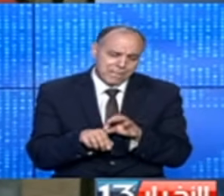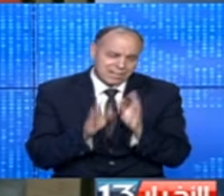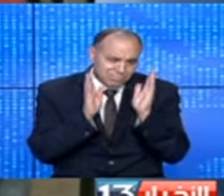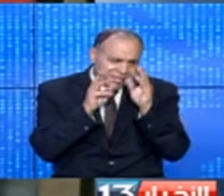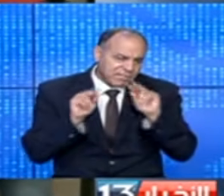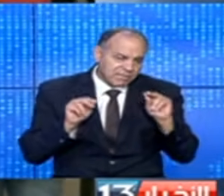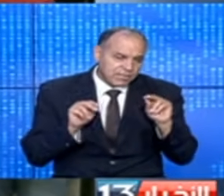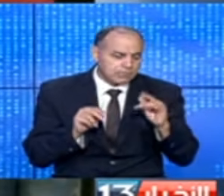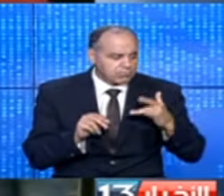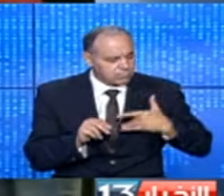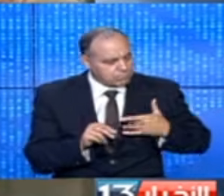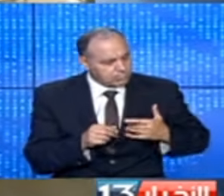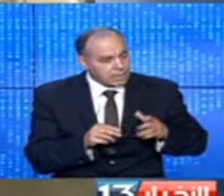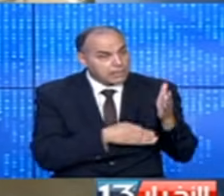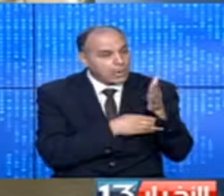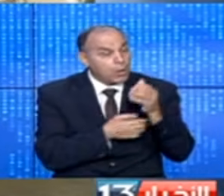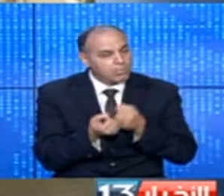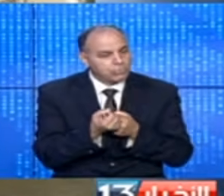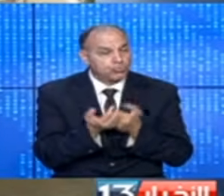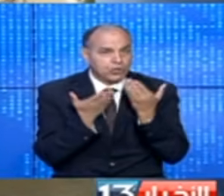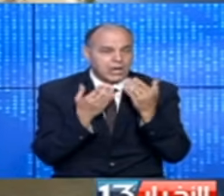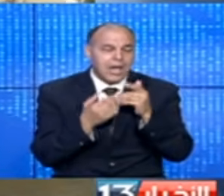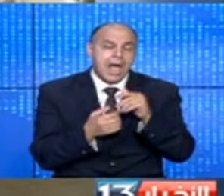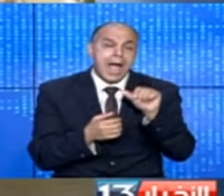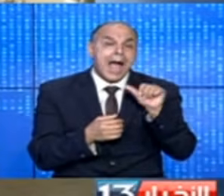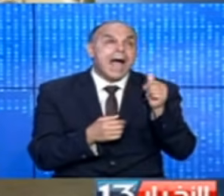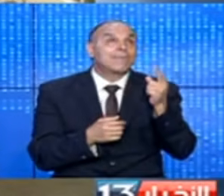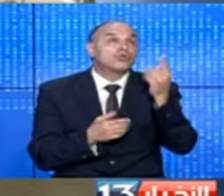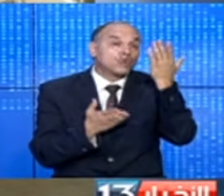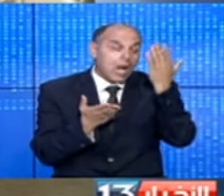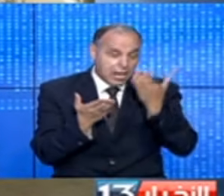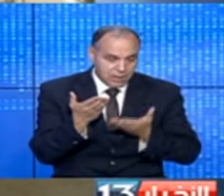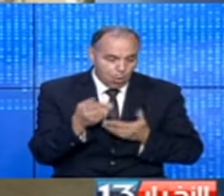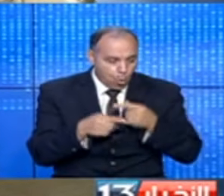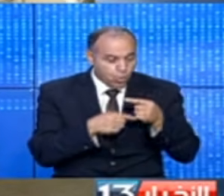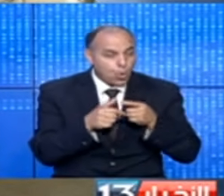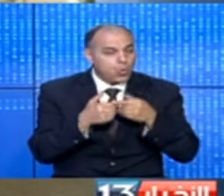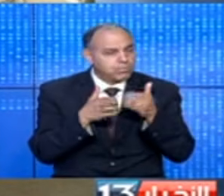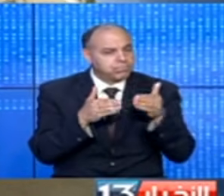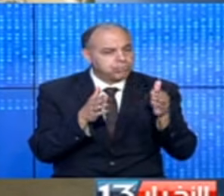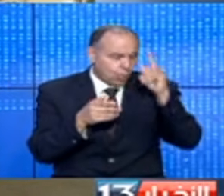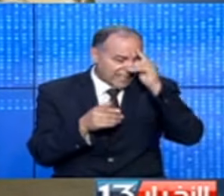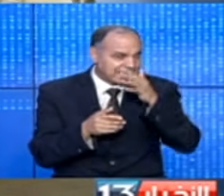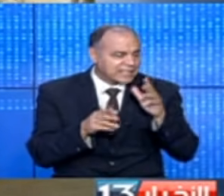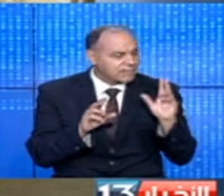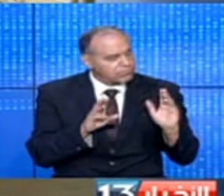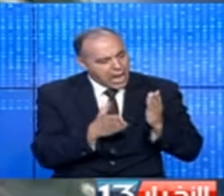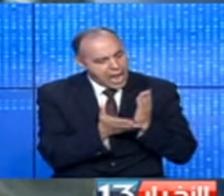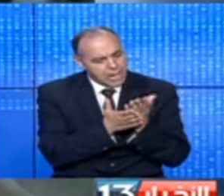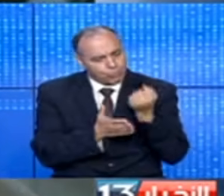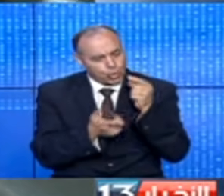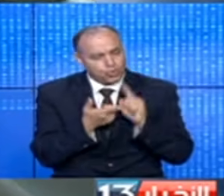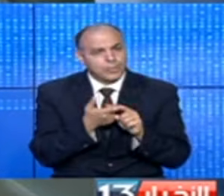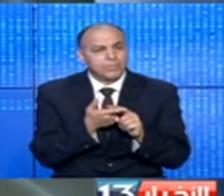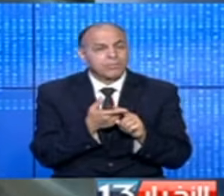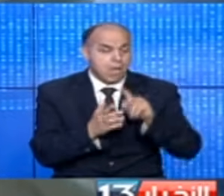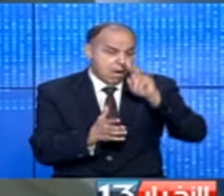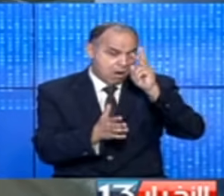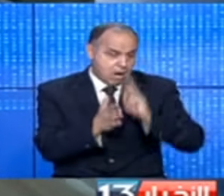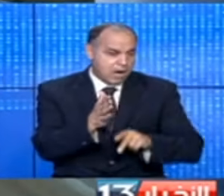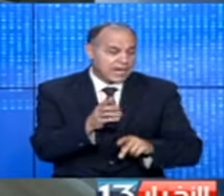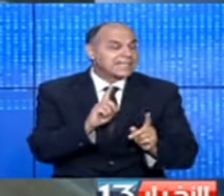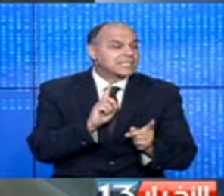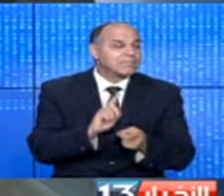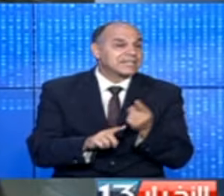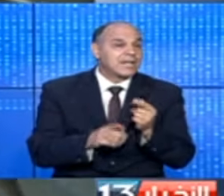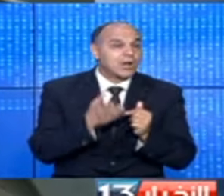أخرى تؤمن بهم الدولة. إن شاء الله أحمد هو بقول إحنا الخطوة الأولى باش كل صغير كيفه ياخو حقه. قرار